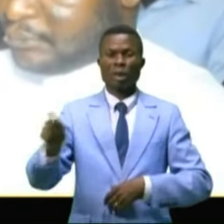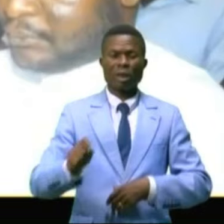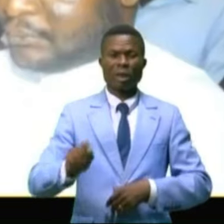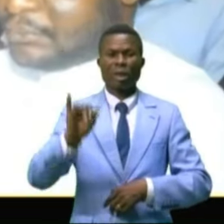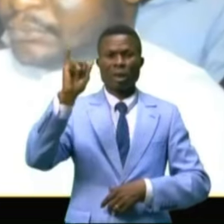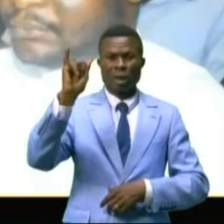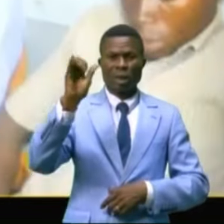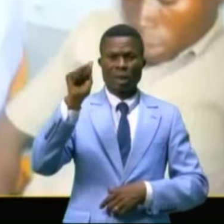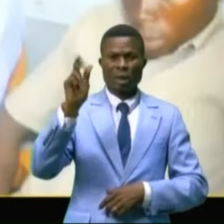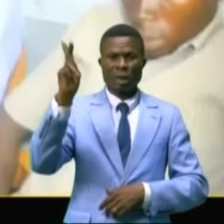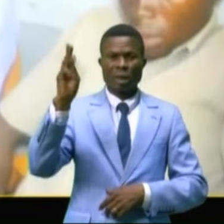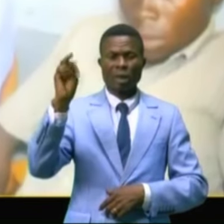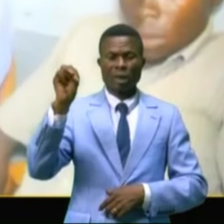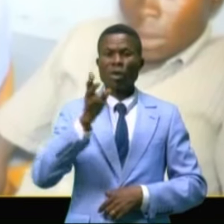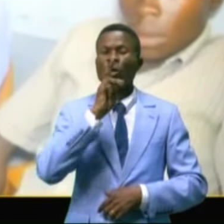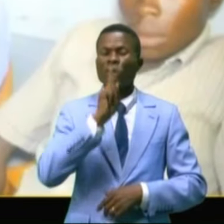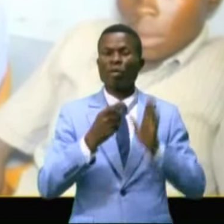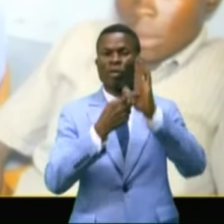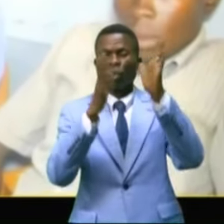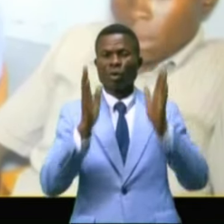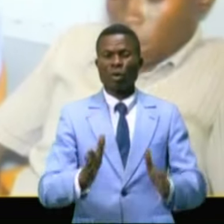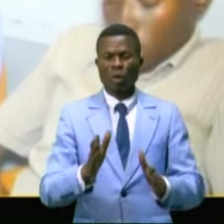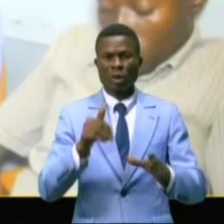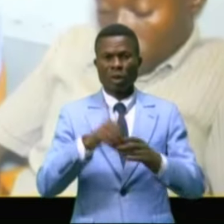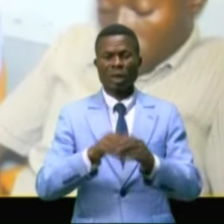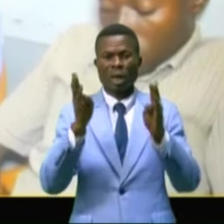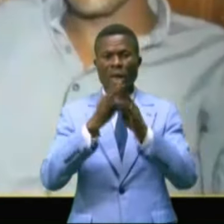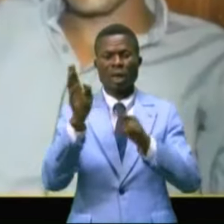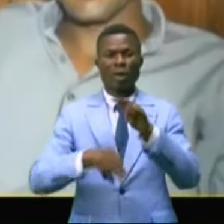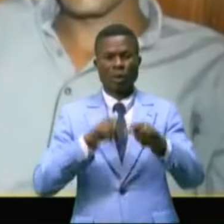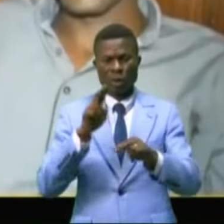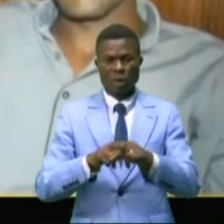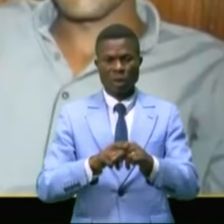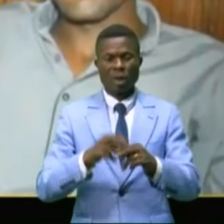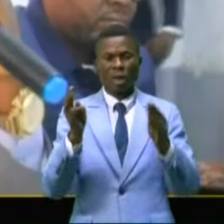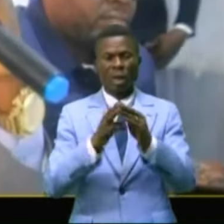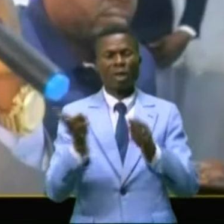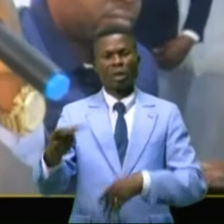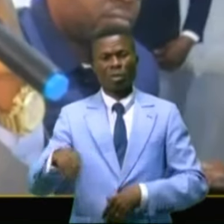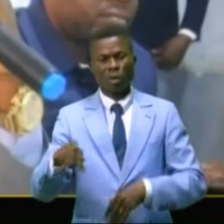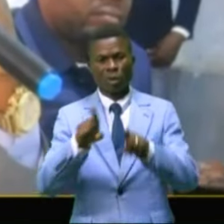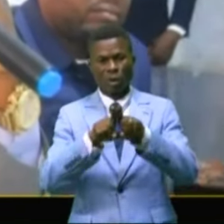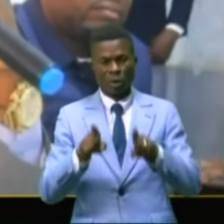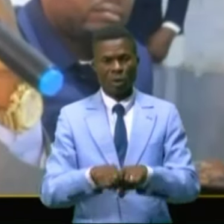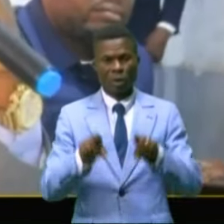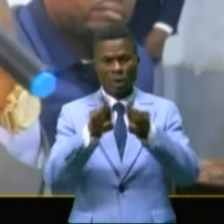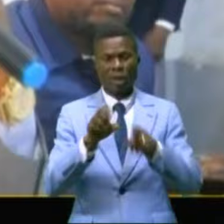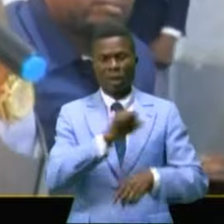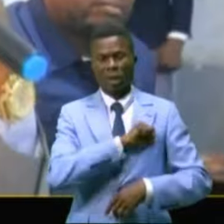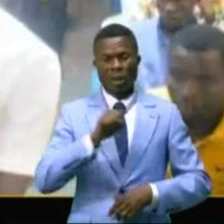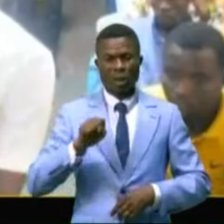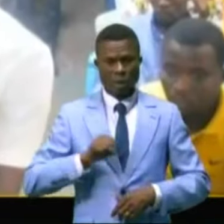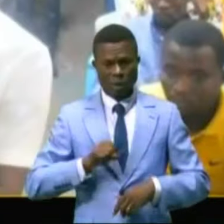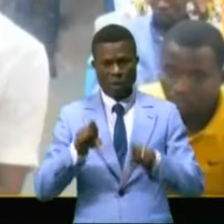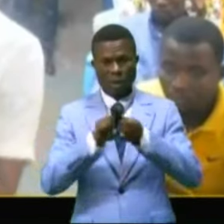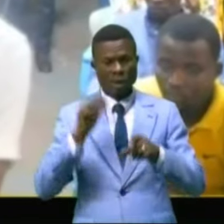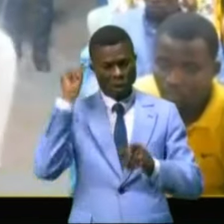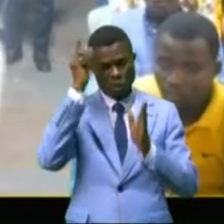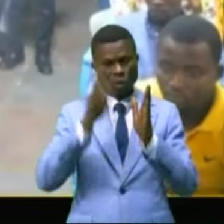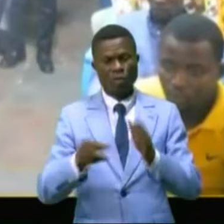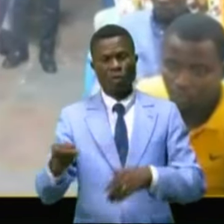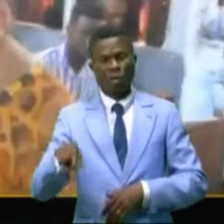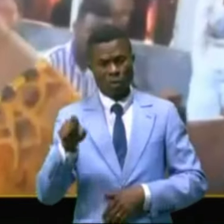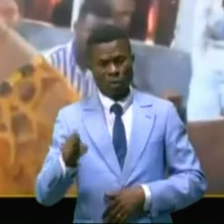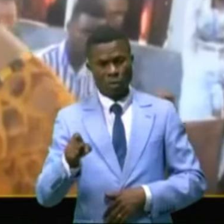Yakoma des ces vrais représentants au niveau de l'Assemblée nationale de l'Assemblée provinciale et même du Sénat et du gouvernerat de